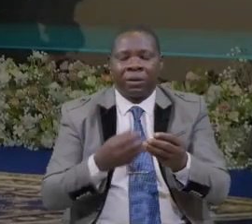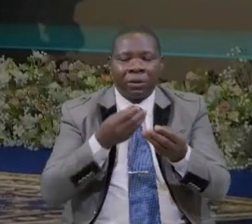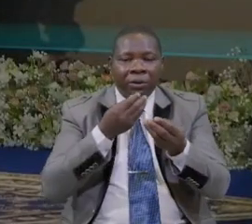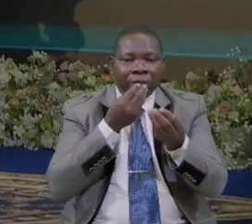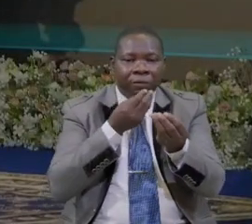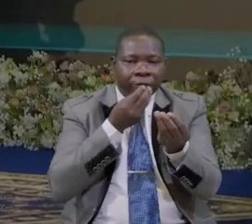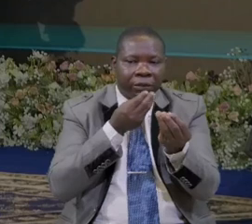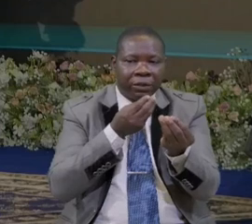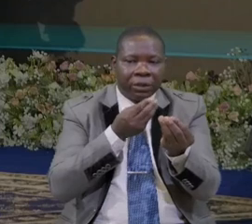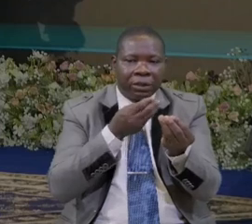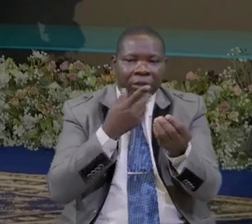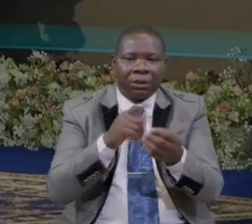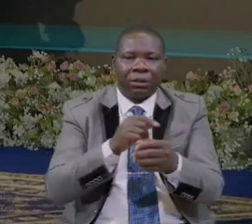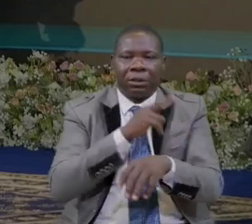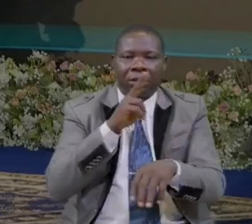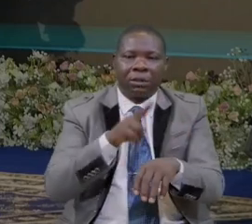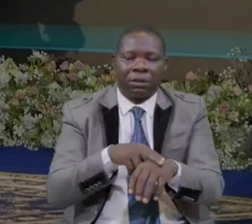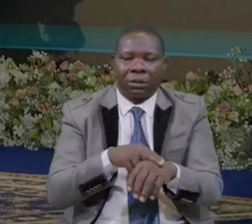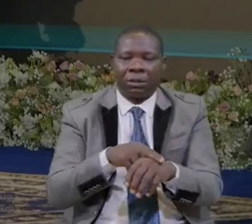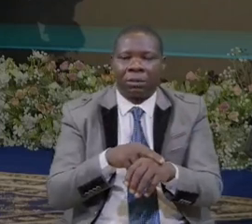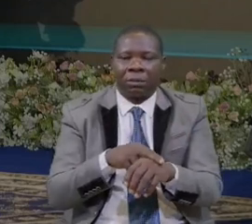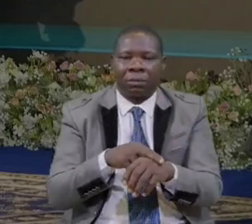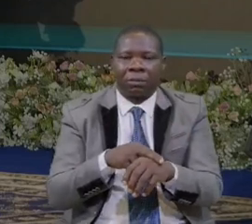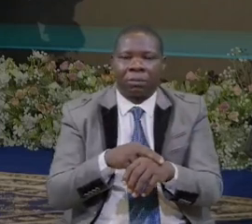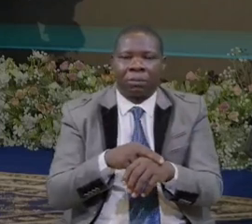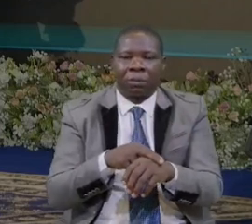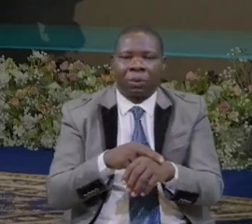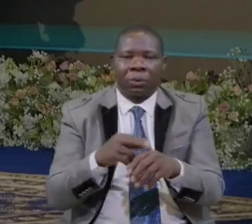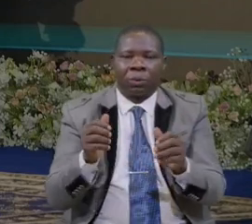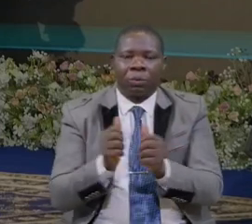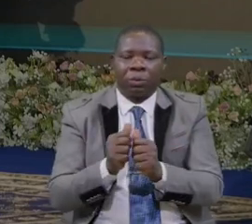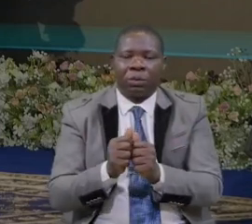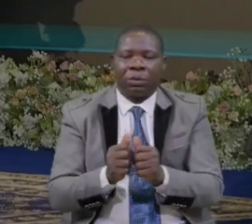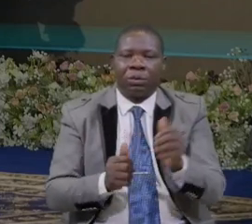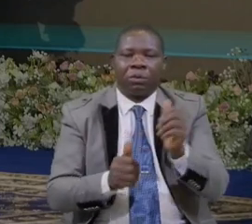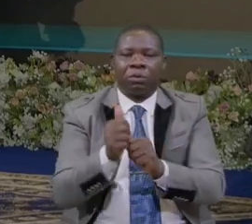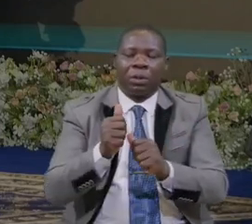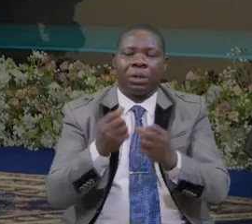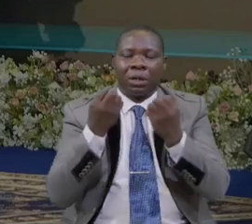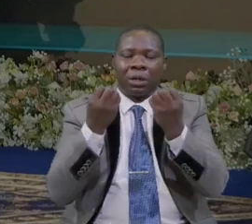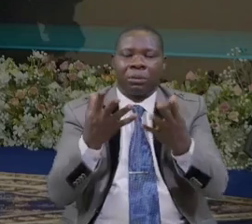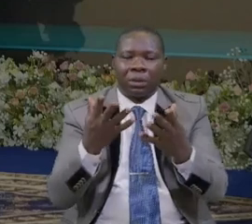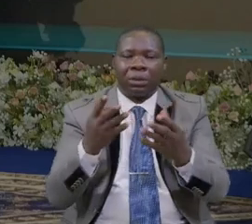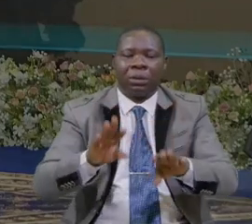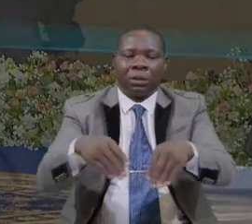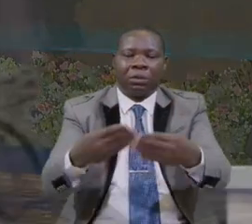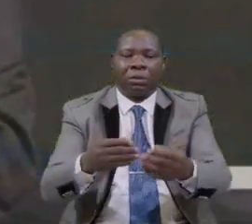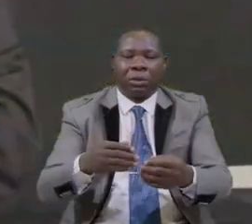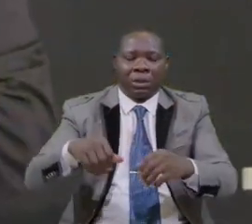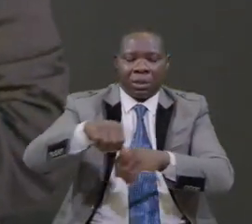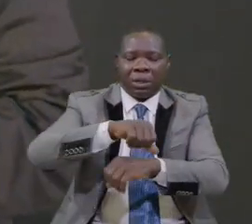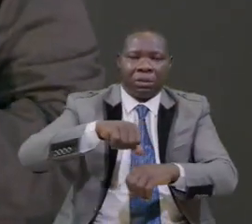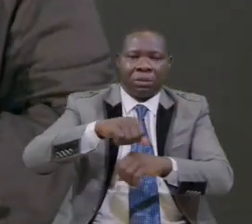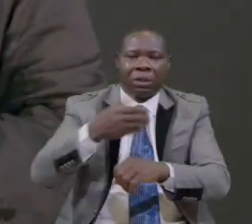Nourrit la nation dans la famine par la provision surabondante, l'onction. Il y avait la famine